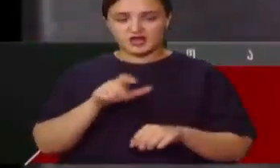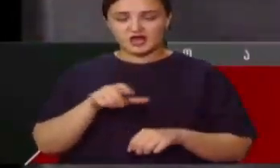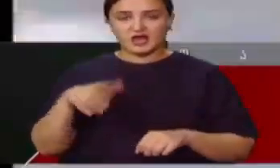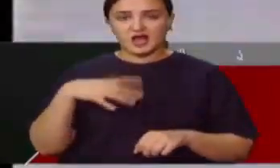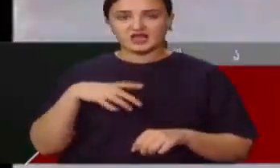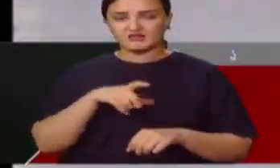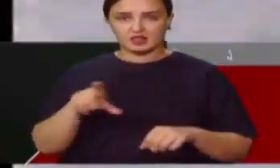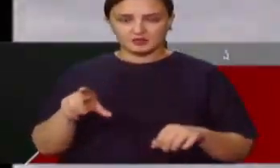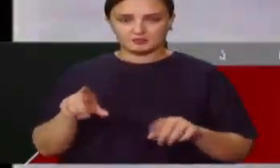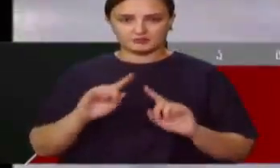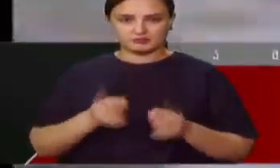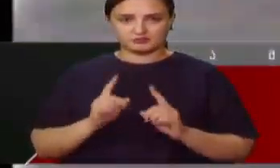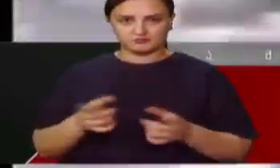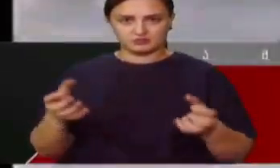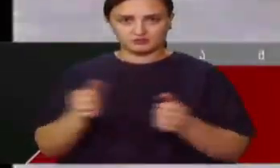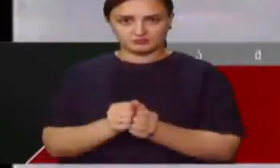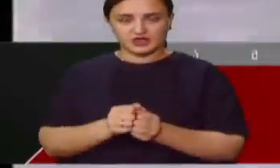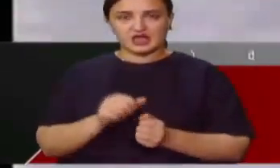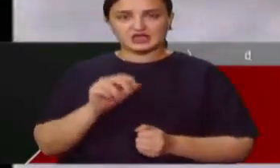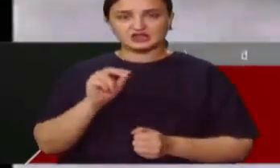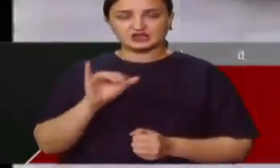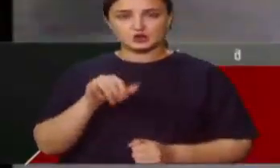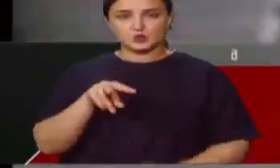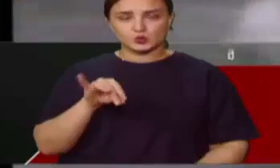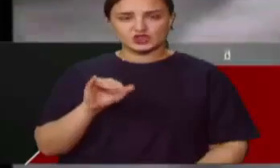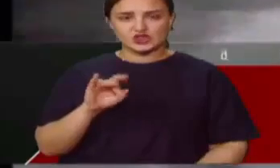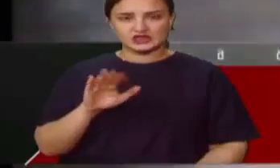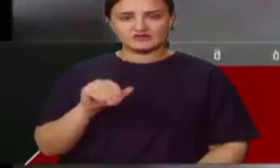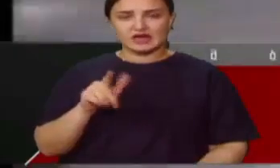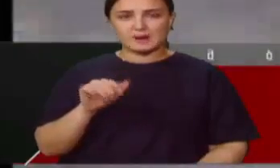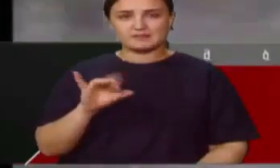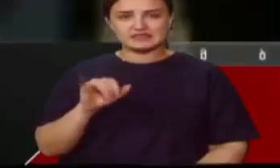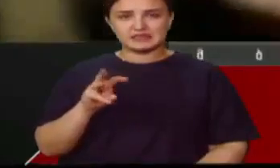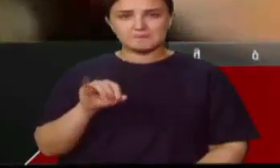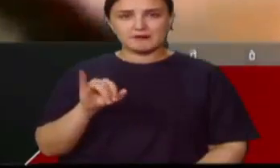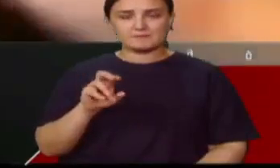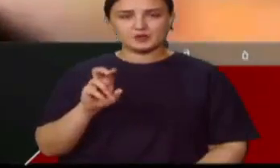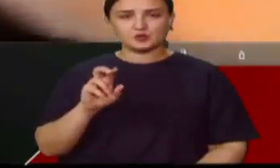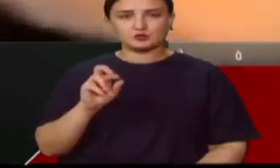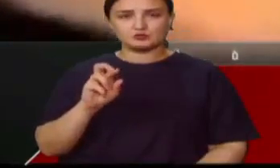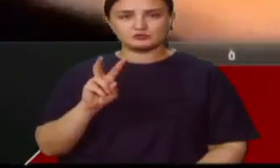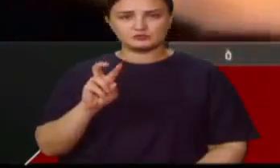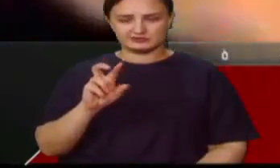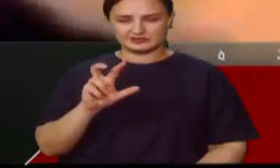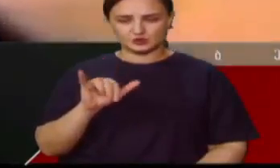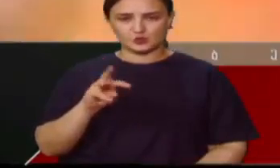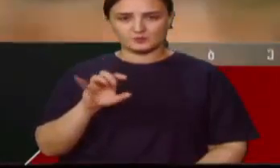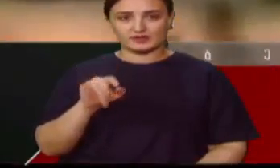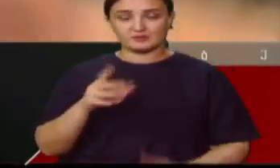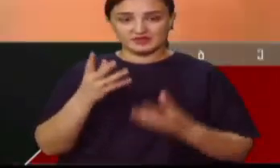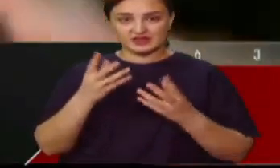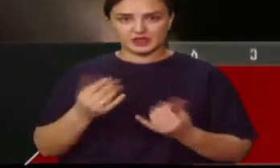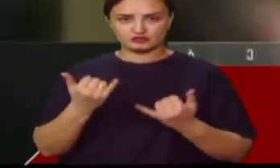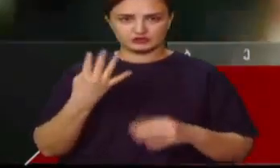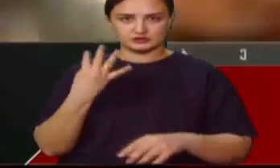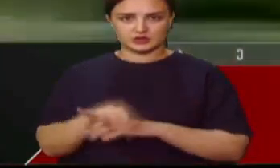ქართველები ტყვედ აიყვანეს. მათ შორის იყო ჯიული შარტავა, მამია ალასანია, გურამ გაბისკირია და ჯუმბერ ბეთაშვილი, რომლებიც იმავე დღეს საჯაროდ